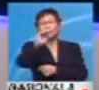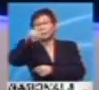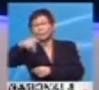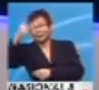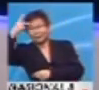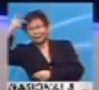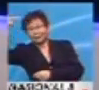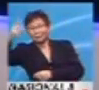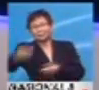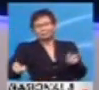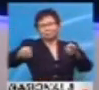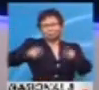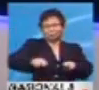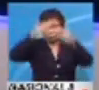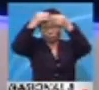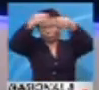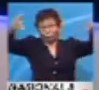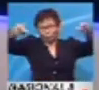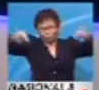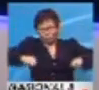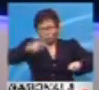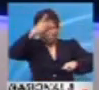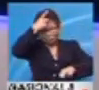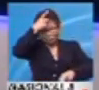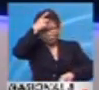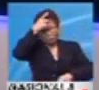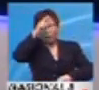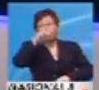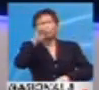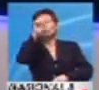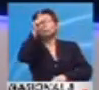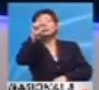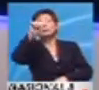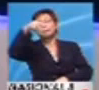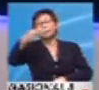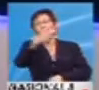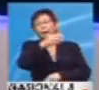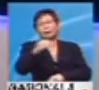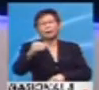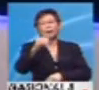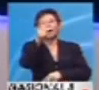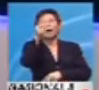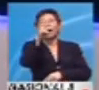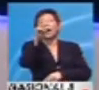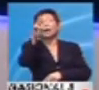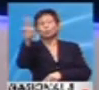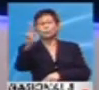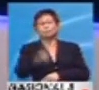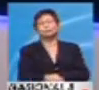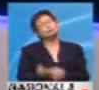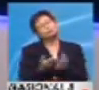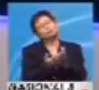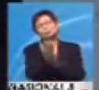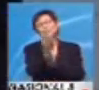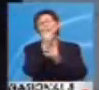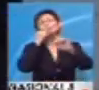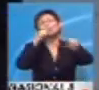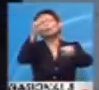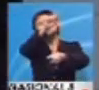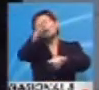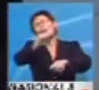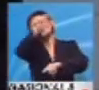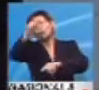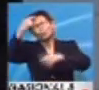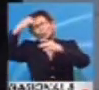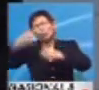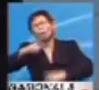yang menandatangani Deklarasi itu ialah Datuk Sri Mustafa Muhammad dan Tantri Anwar Musa ia sekaligus menjawab tanda tanya